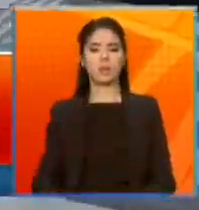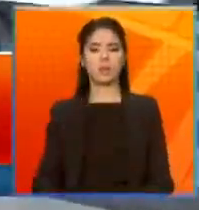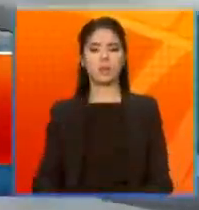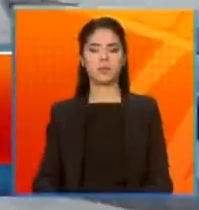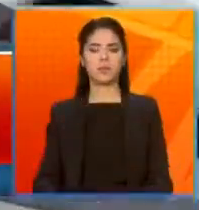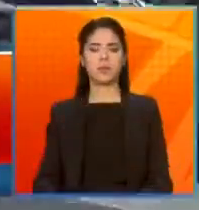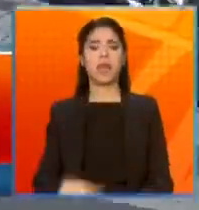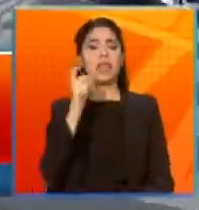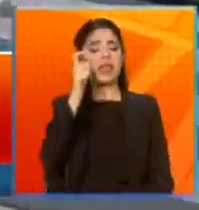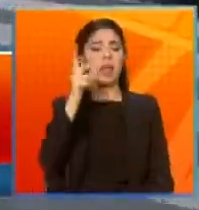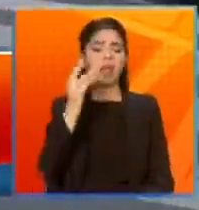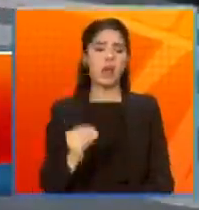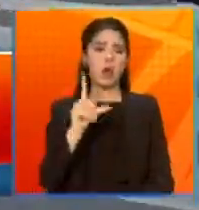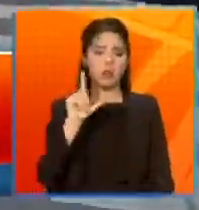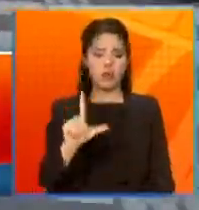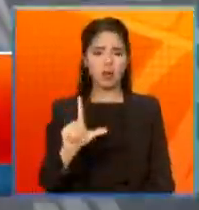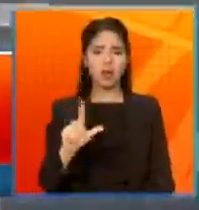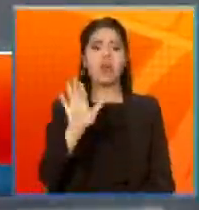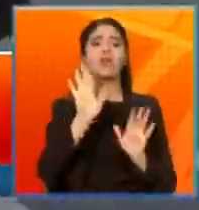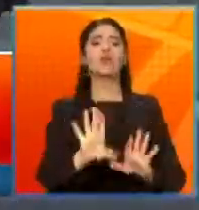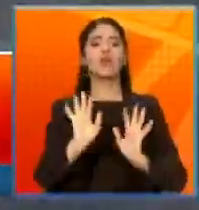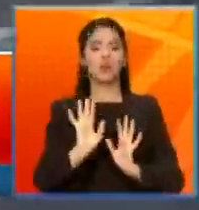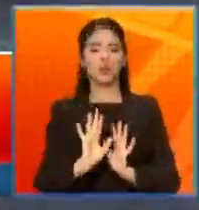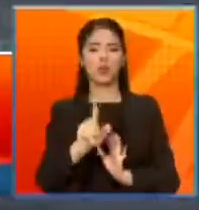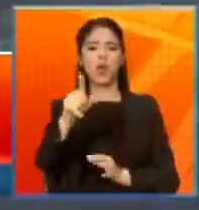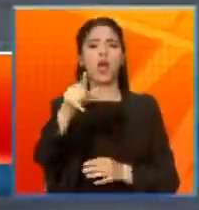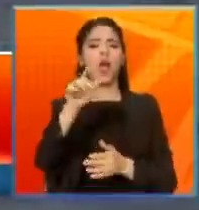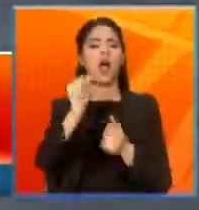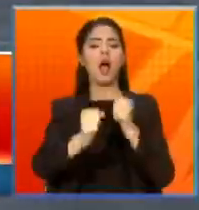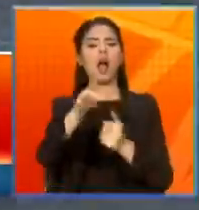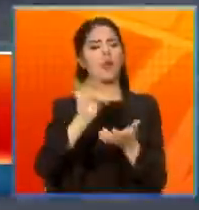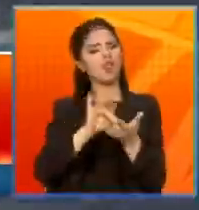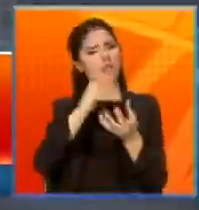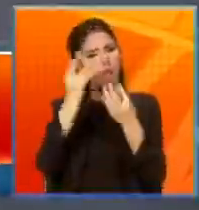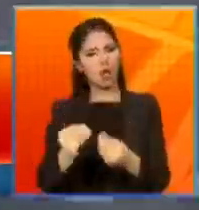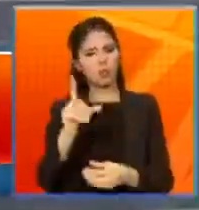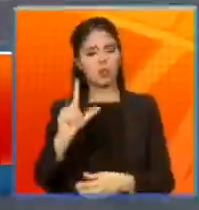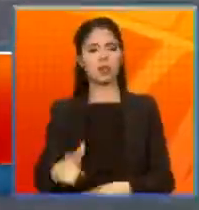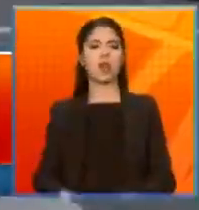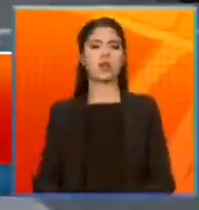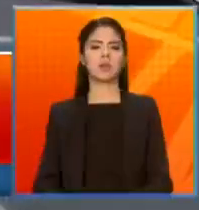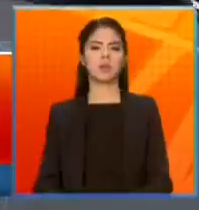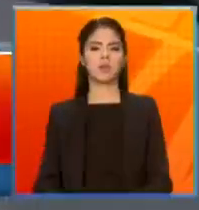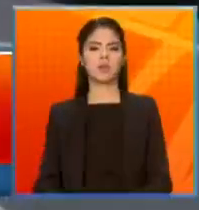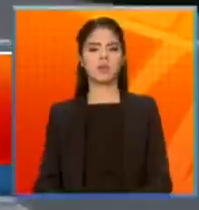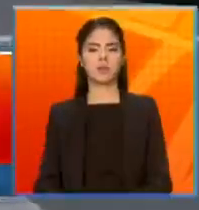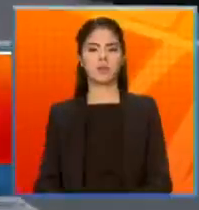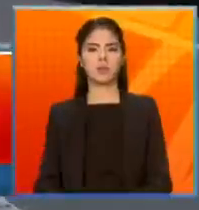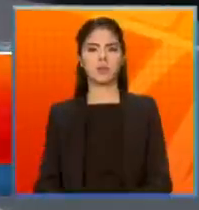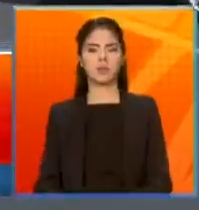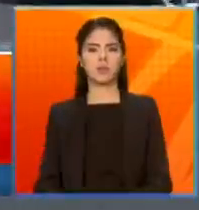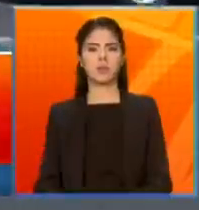Tedbirli olmak durmuyorlar, gerekiyor. Durmuyorlar. Hala durmuyorlar. Aracı, bu aracı hala bir tane abi. Araç geçti. Hala gelmiyor. Ticaret